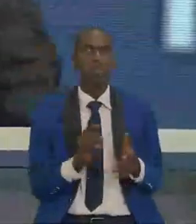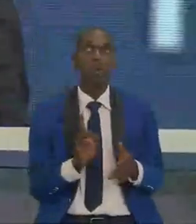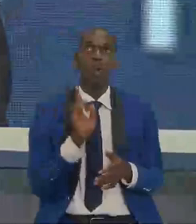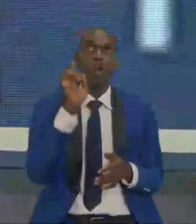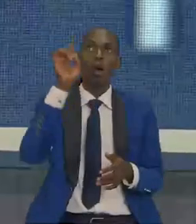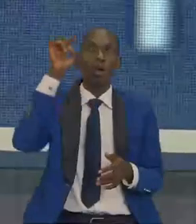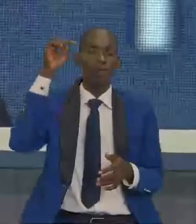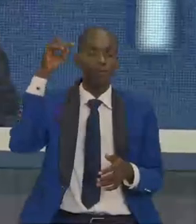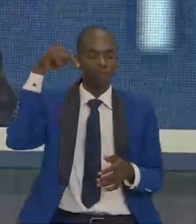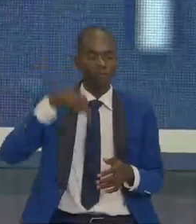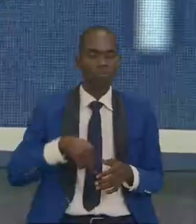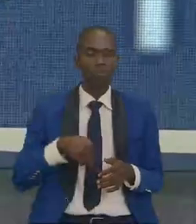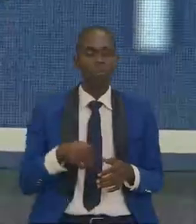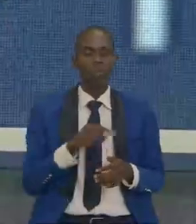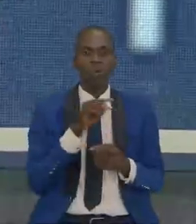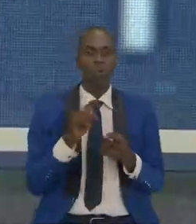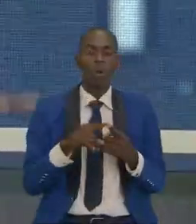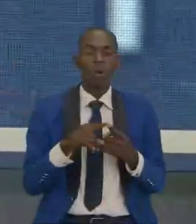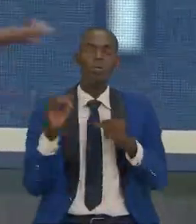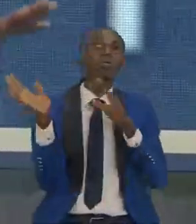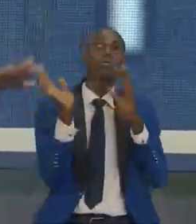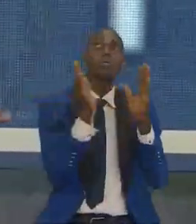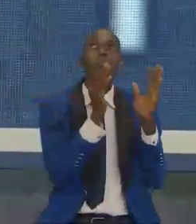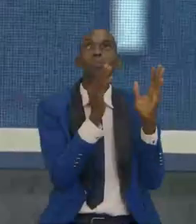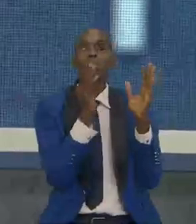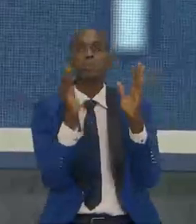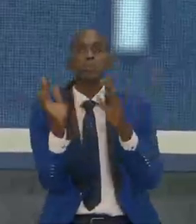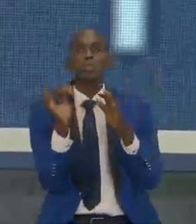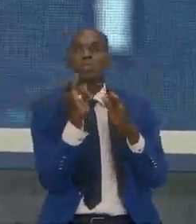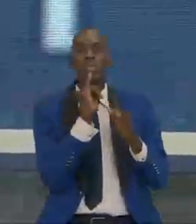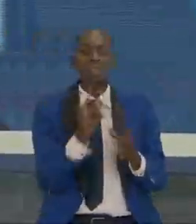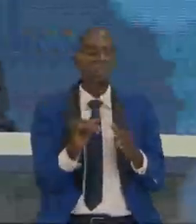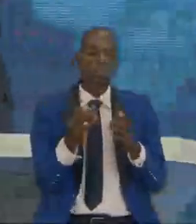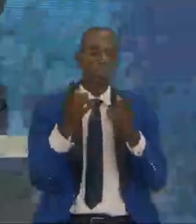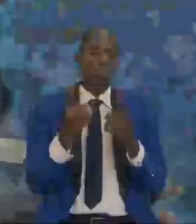ils ont tourné la chose tête bêche lorsque le vent souffle.